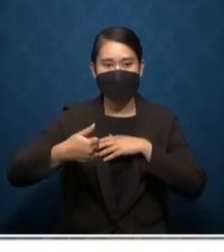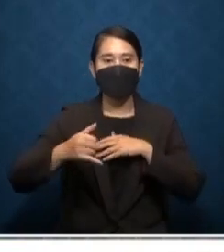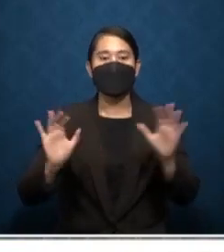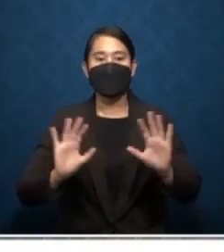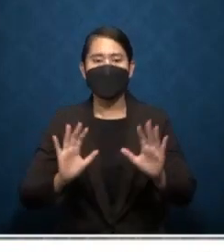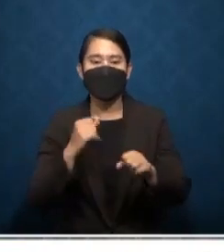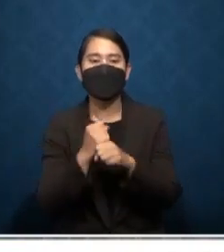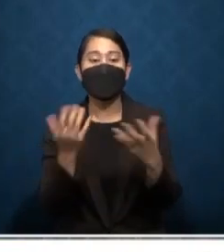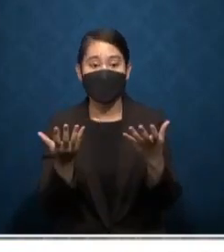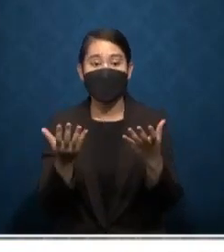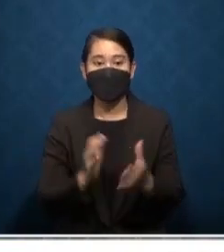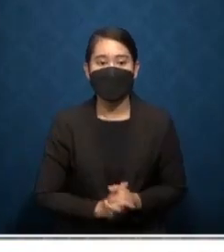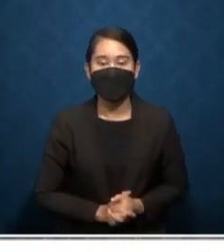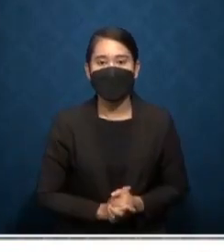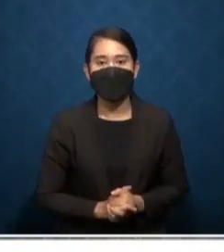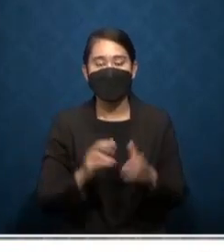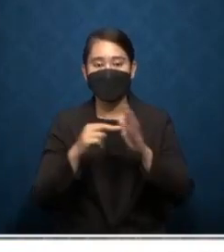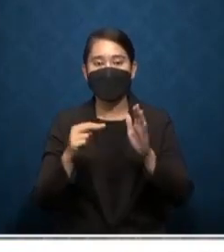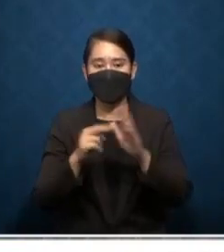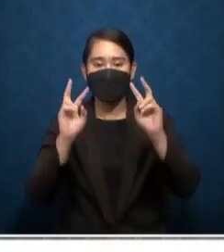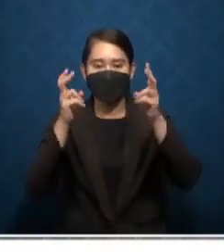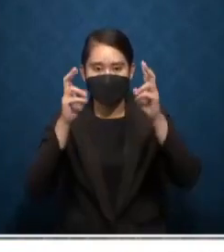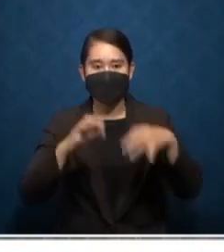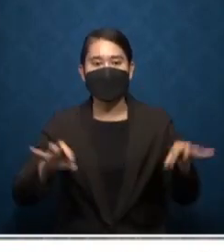อย่างไรนี้เป็นเรื่องสำคัญ